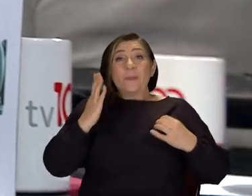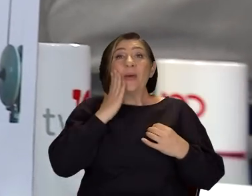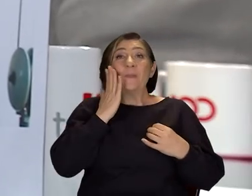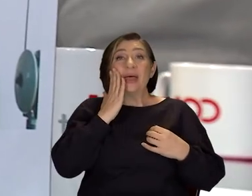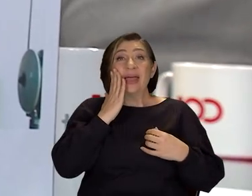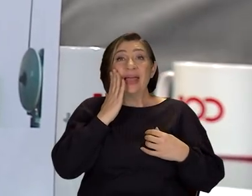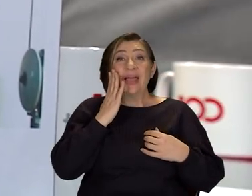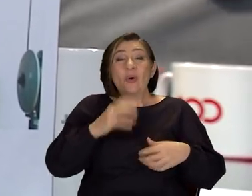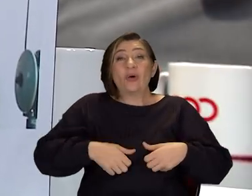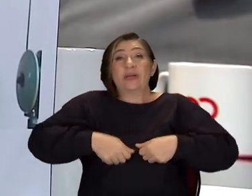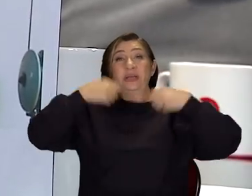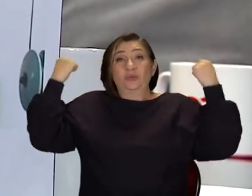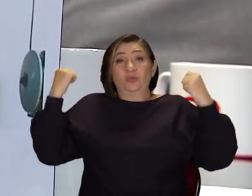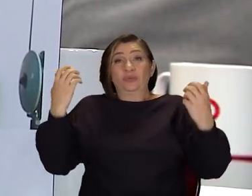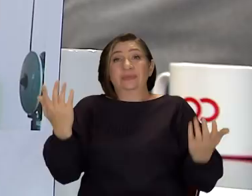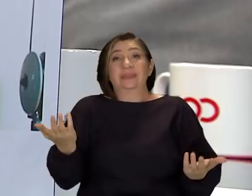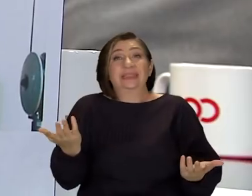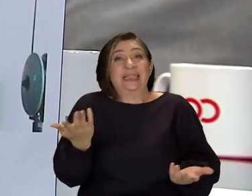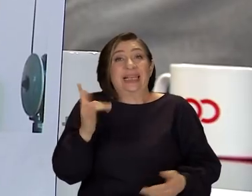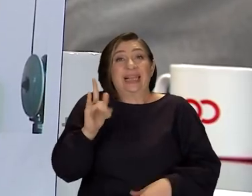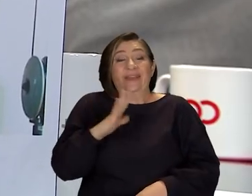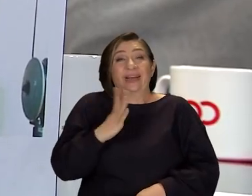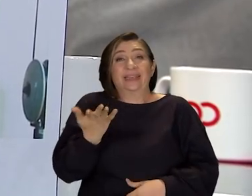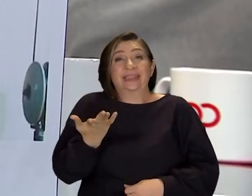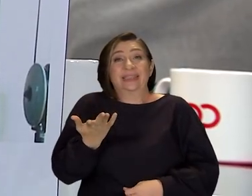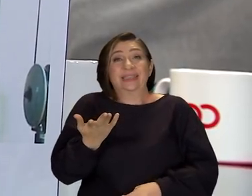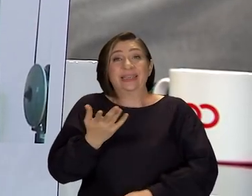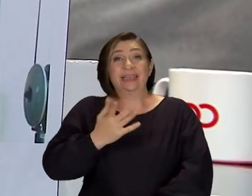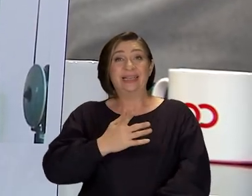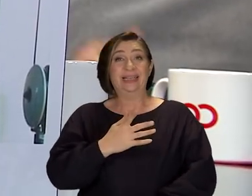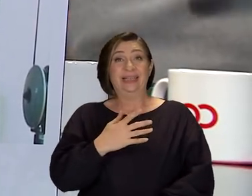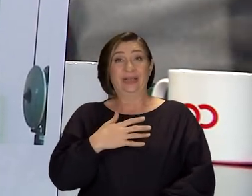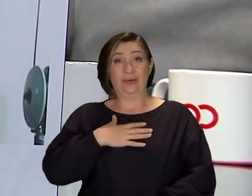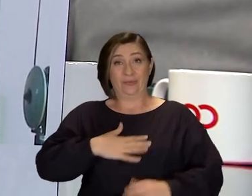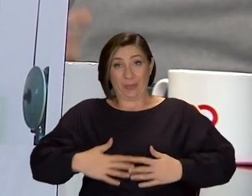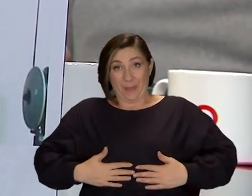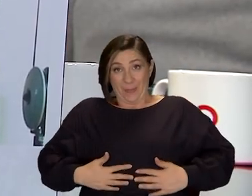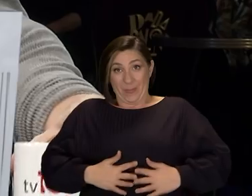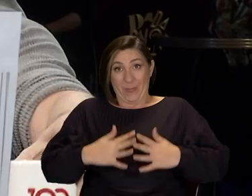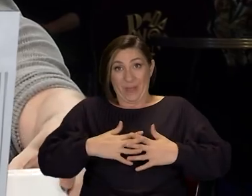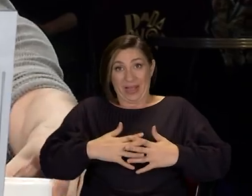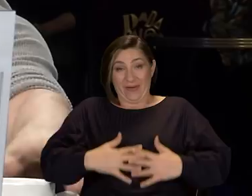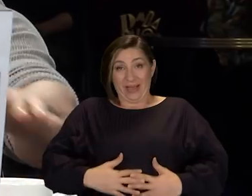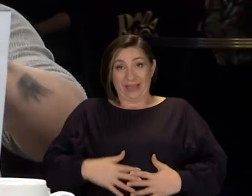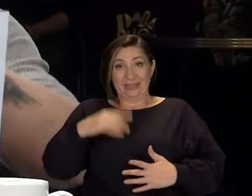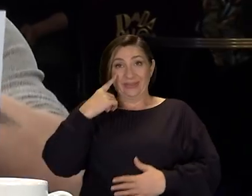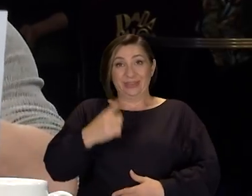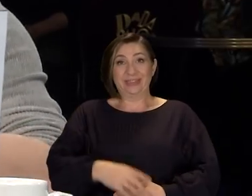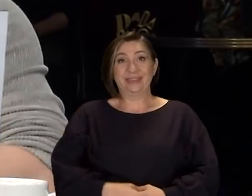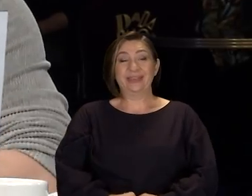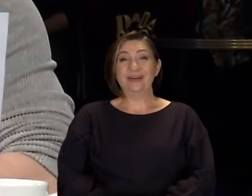pembe onu da açıyorsun. Niye? Niye aç? Ha şeyi göstereceğim bana. Kapak yapmam diyor seni.